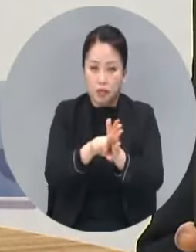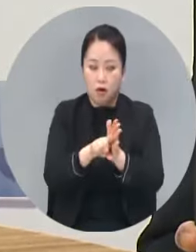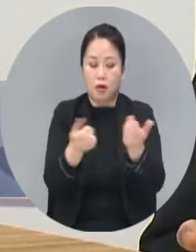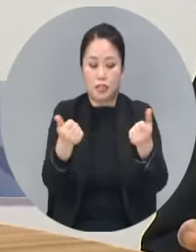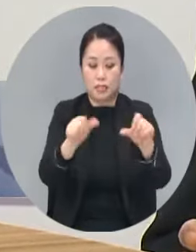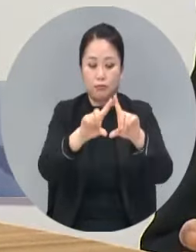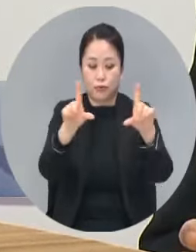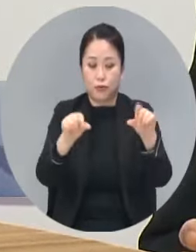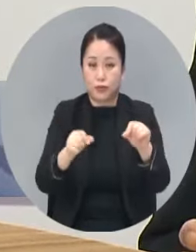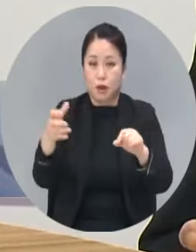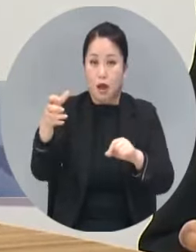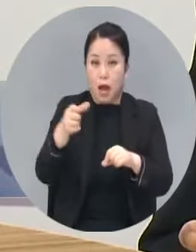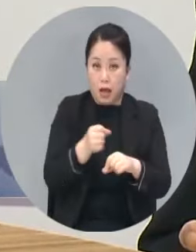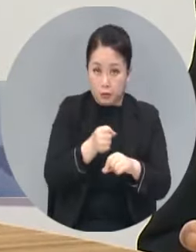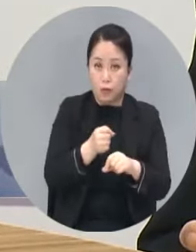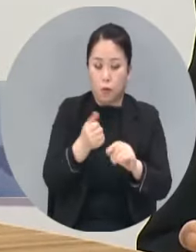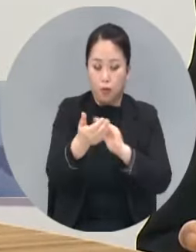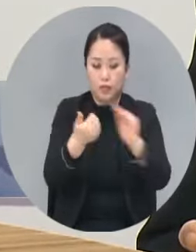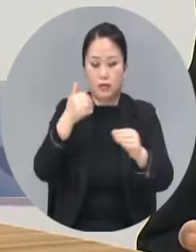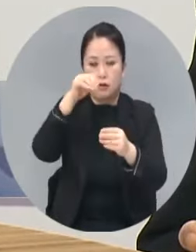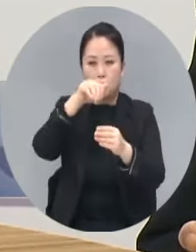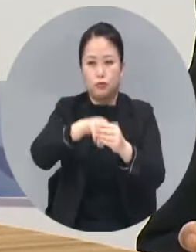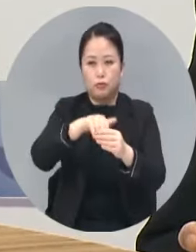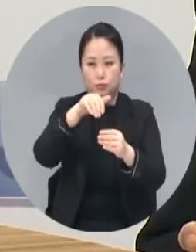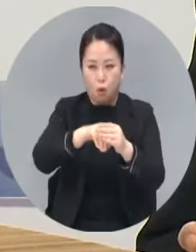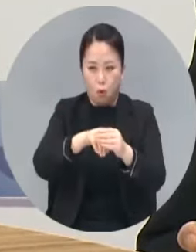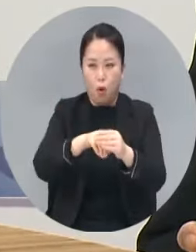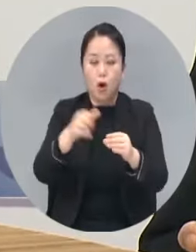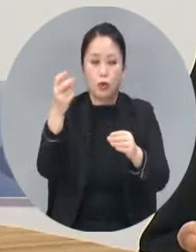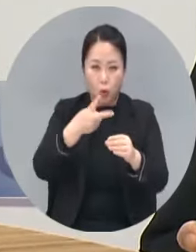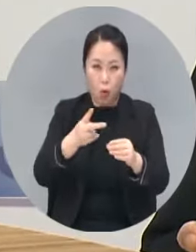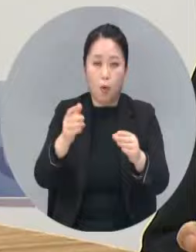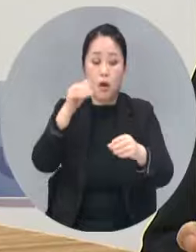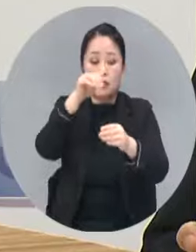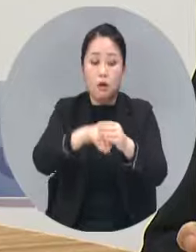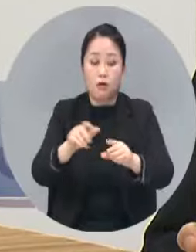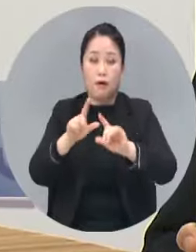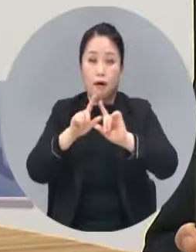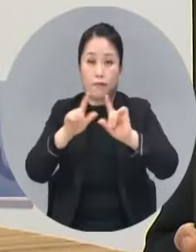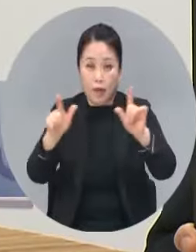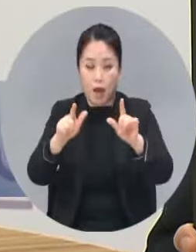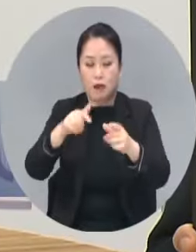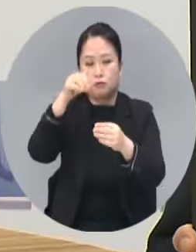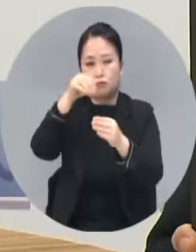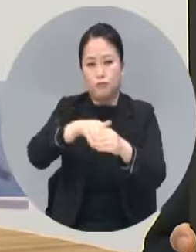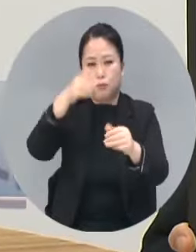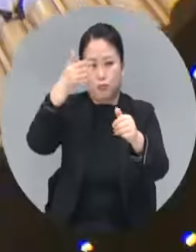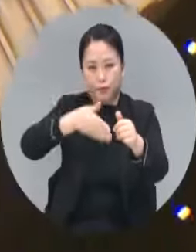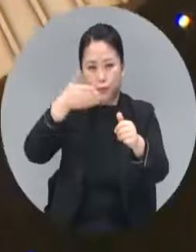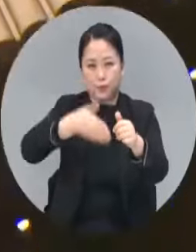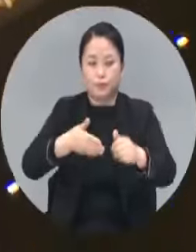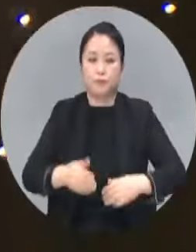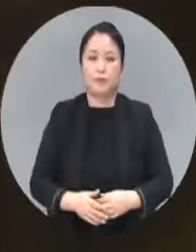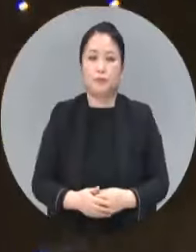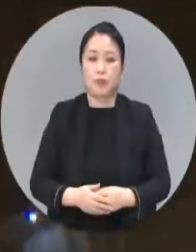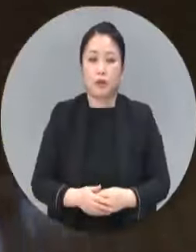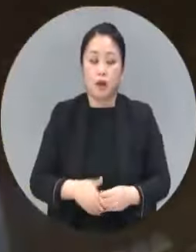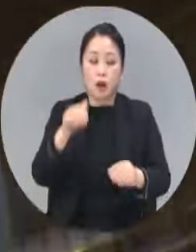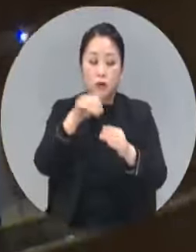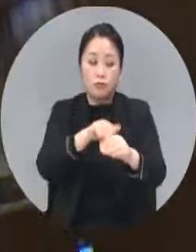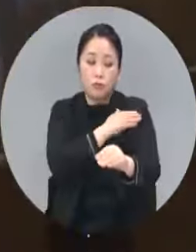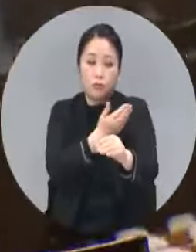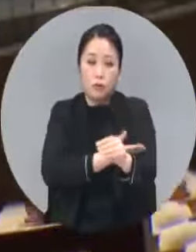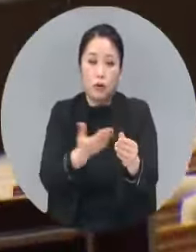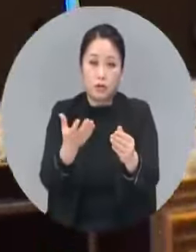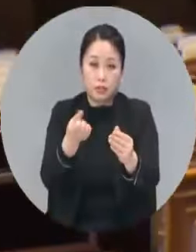신분증을 챙겨 사전투표나 지정선거일에 투표합시다. 유권자의